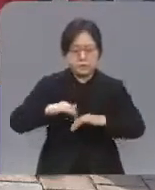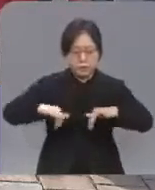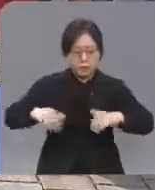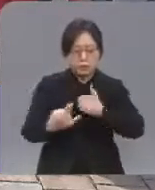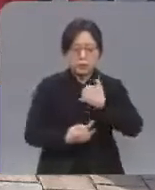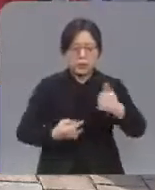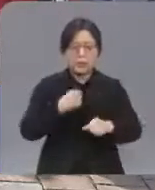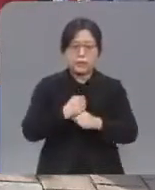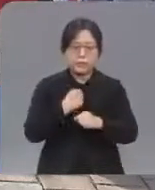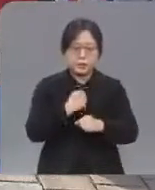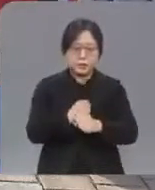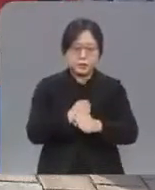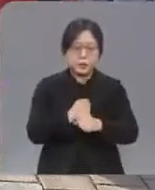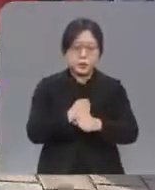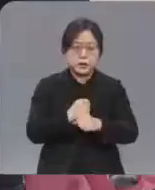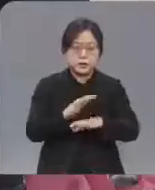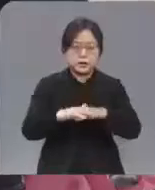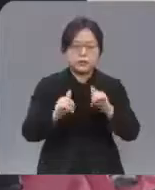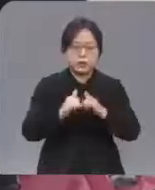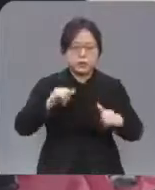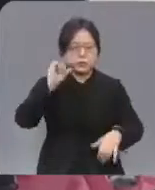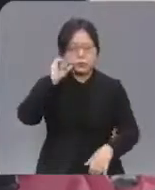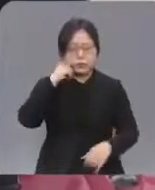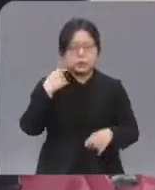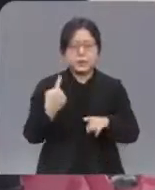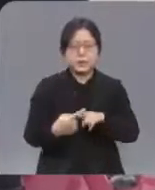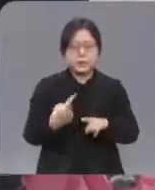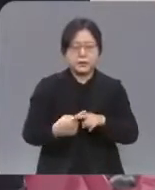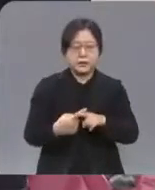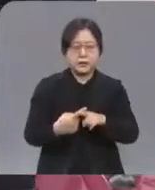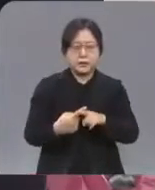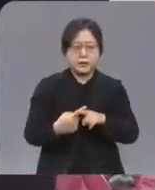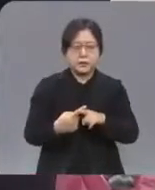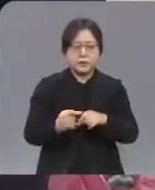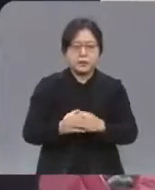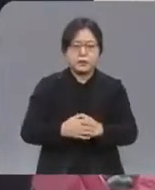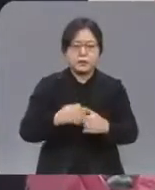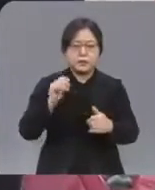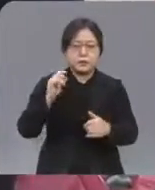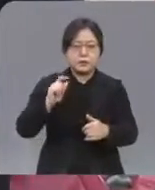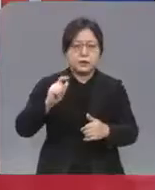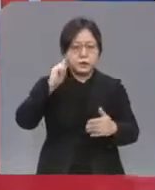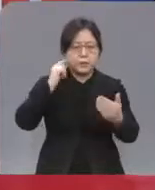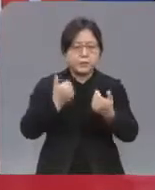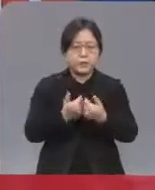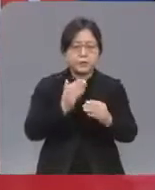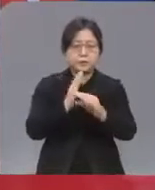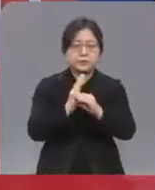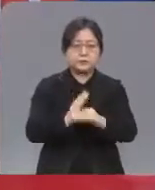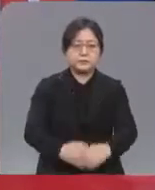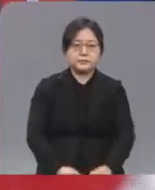위원회 설치 조례안을 만든 건 농민들을 우롱하는 면피성 조례라며 강하게 반발했습니다.